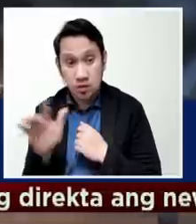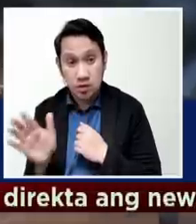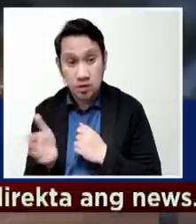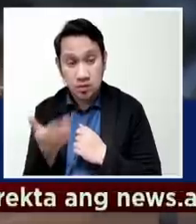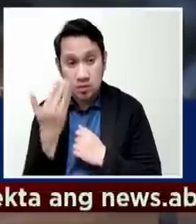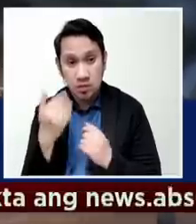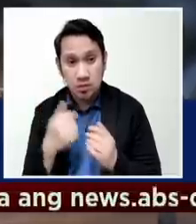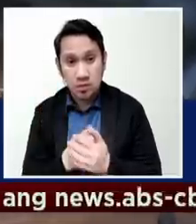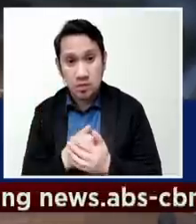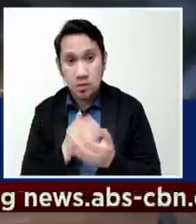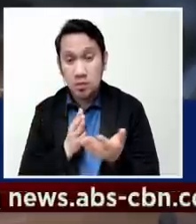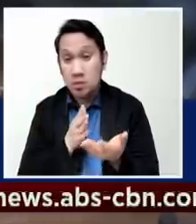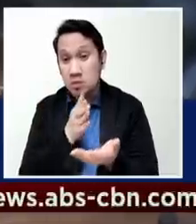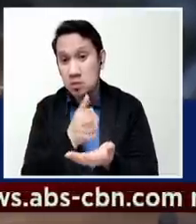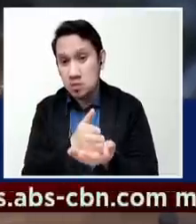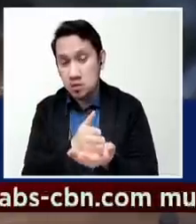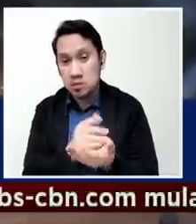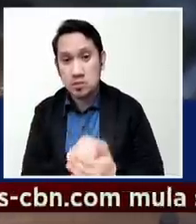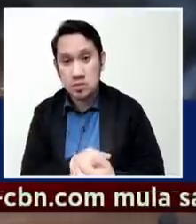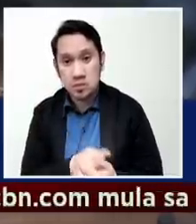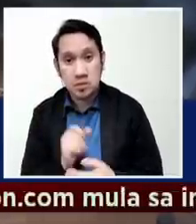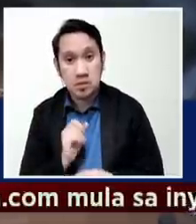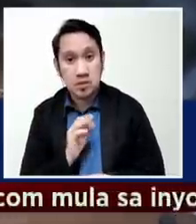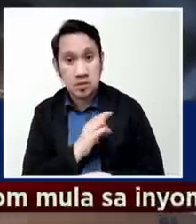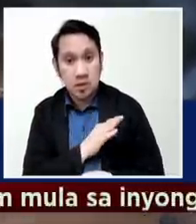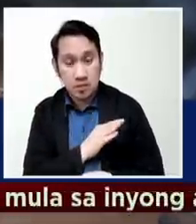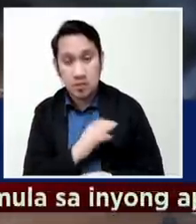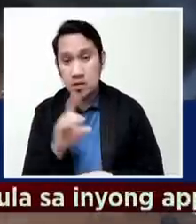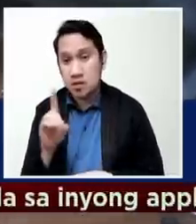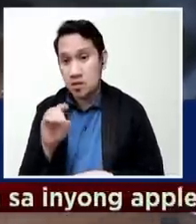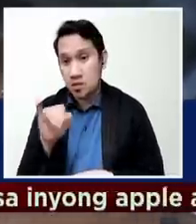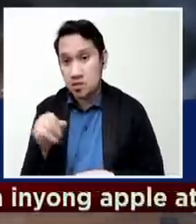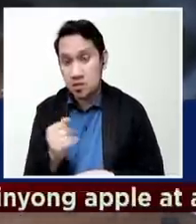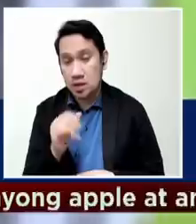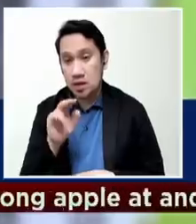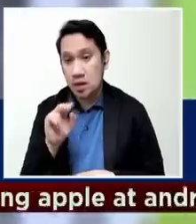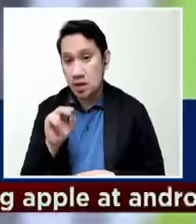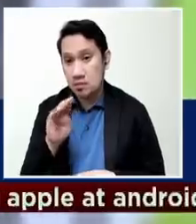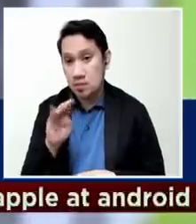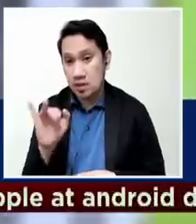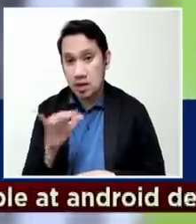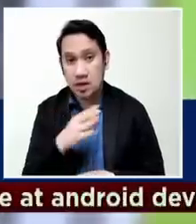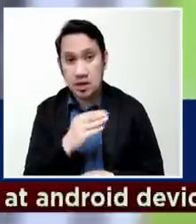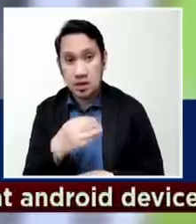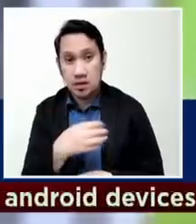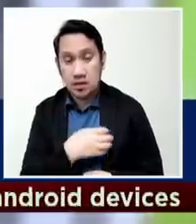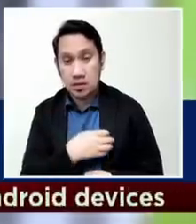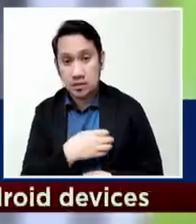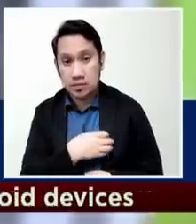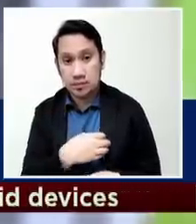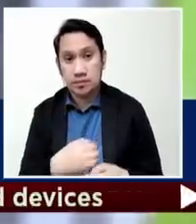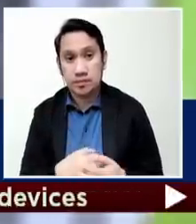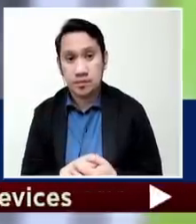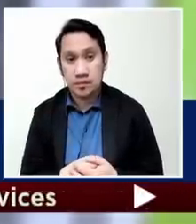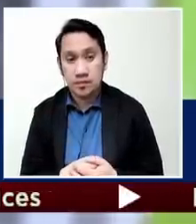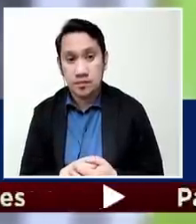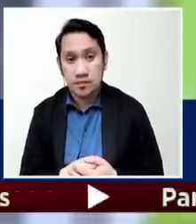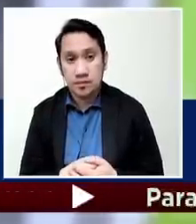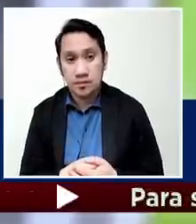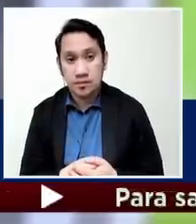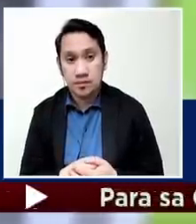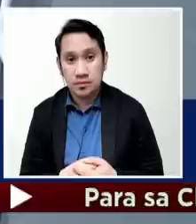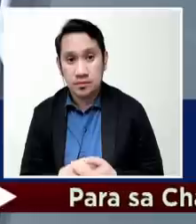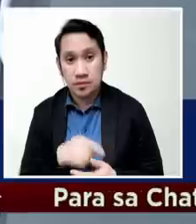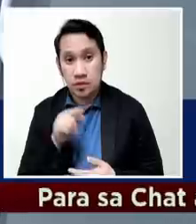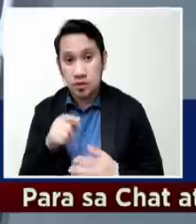anibwersang nilusob ng mga tauhan ang Department of Justice, NBI, PNP at Presidential Anti-Organized Crime Commission